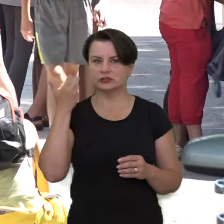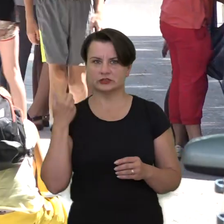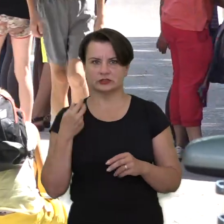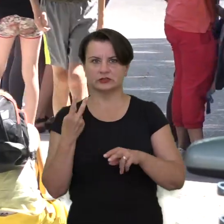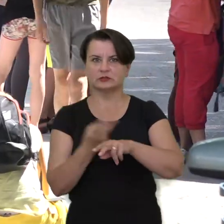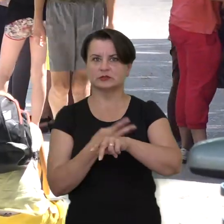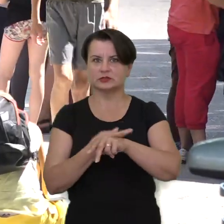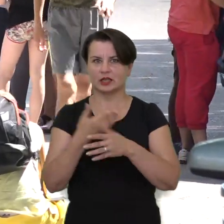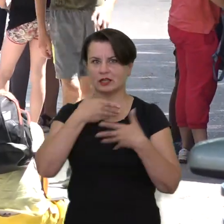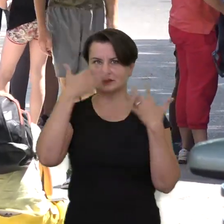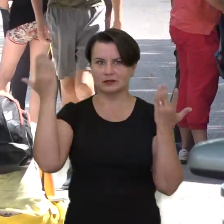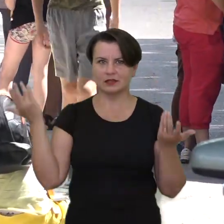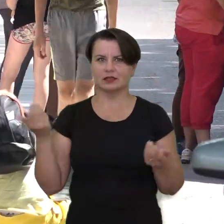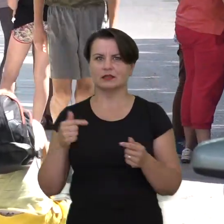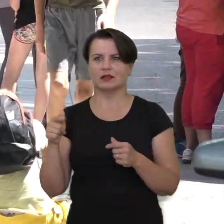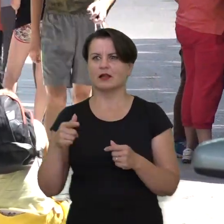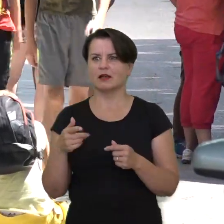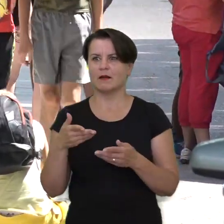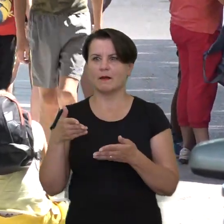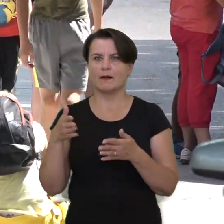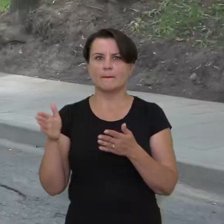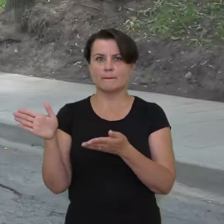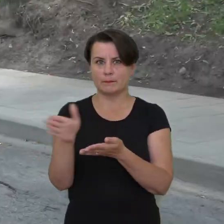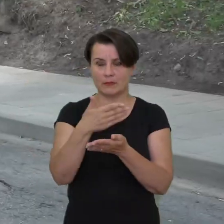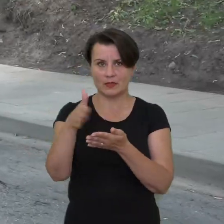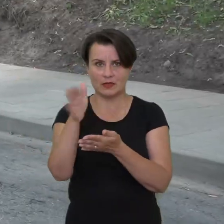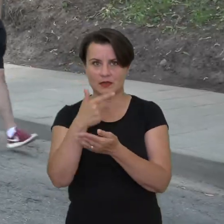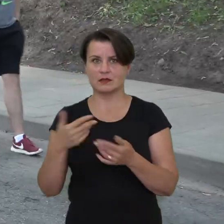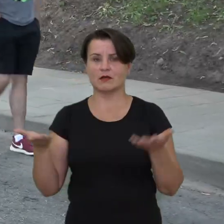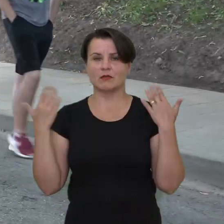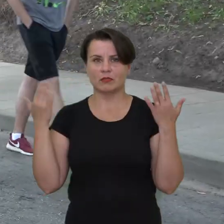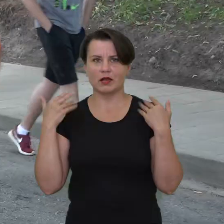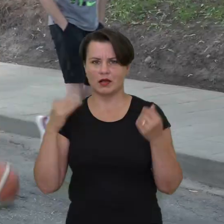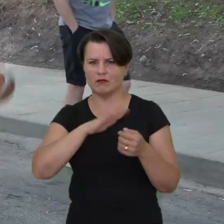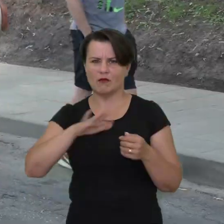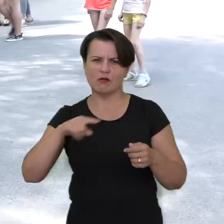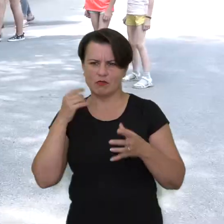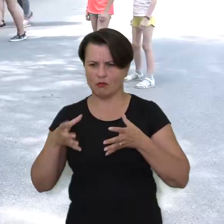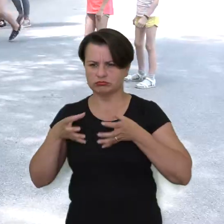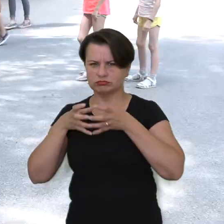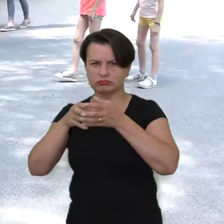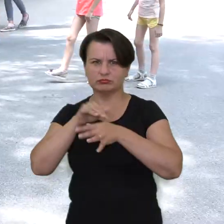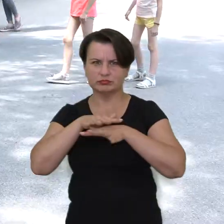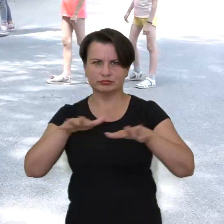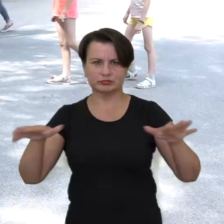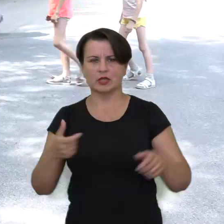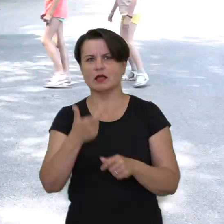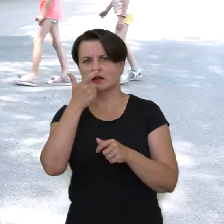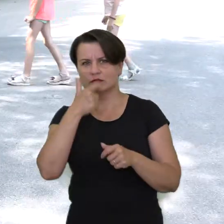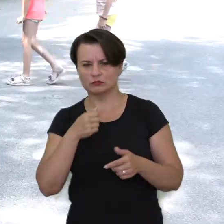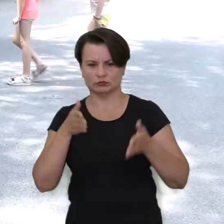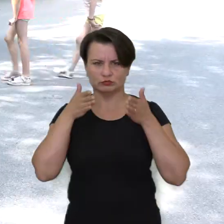Šiltą birželio popietę po miesto parką pasklido kelios dešimtys Kėdainių dekanato stovykloje besilsinčių vaikų,